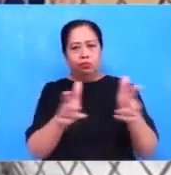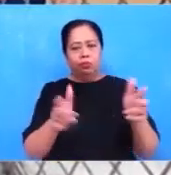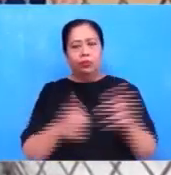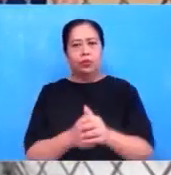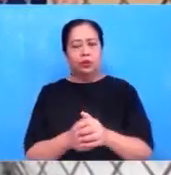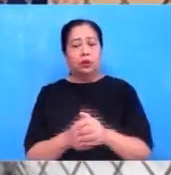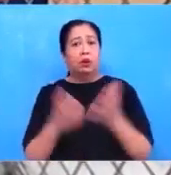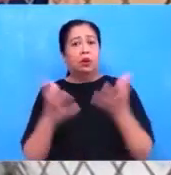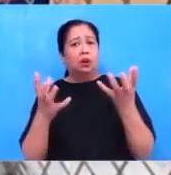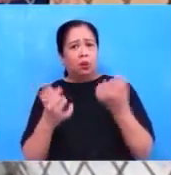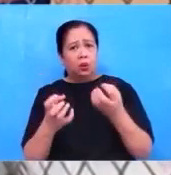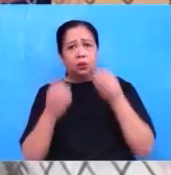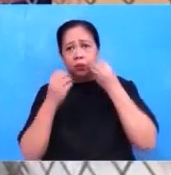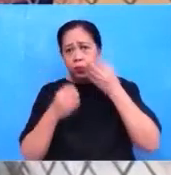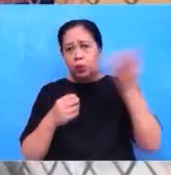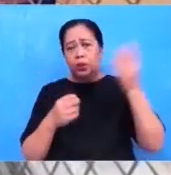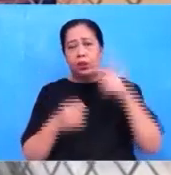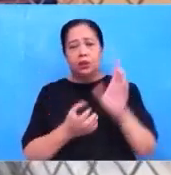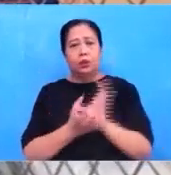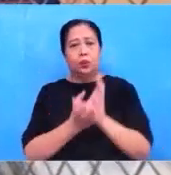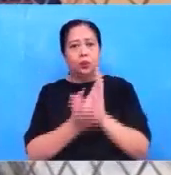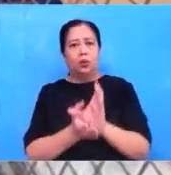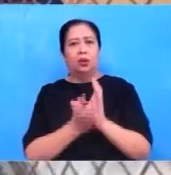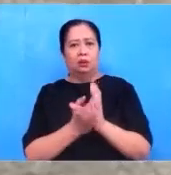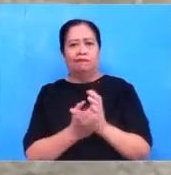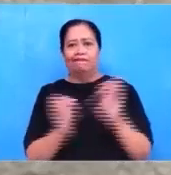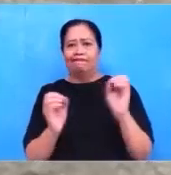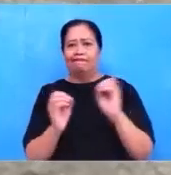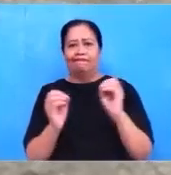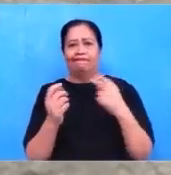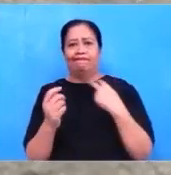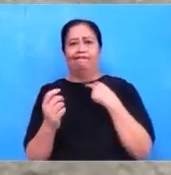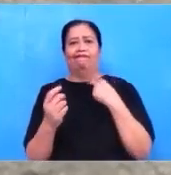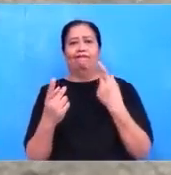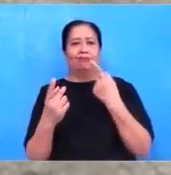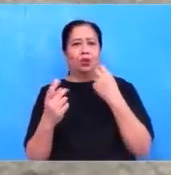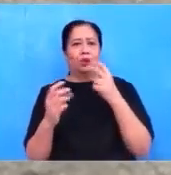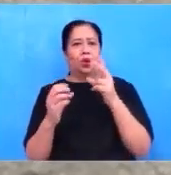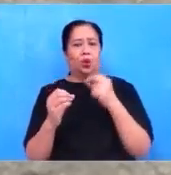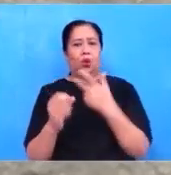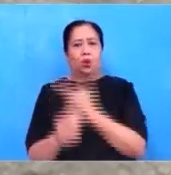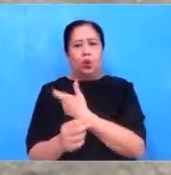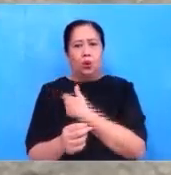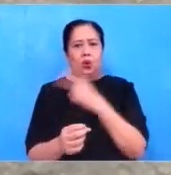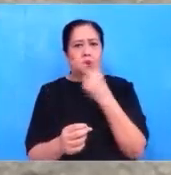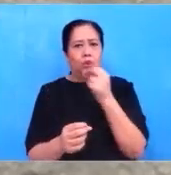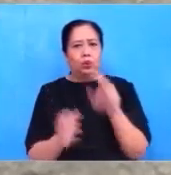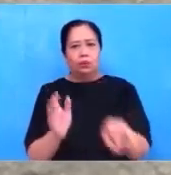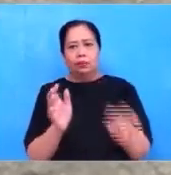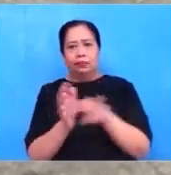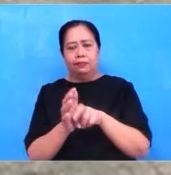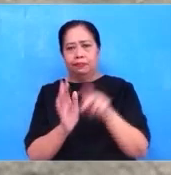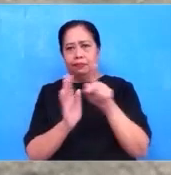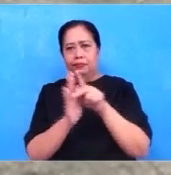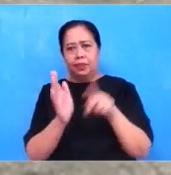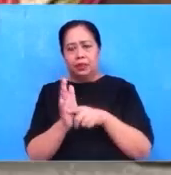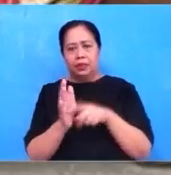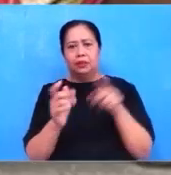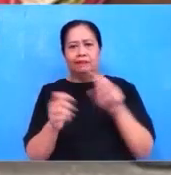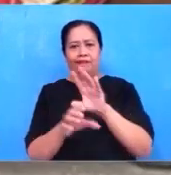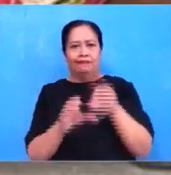man daw nilang umuwi ng Zamboanga, wala silang magawa dahil sa no vaccine, no ride policy na sakop din ang mga